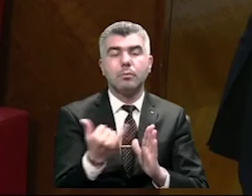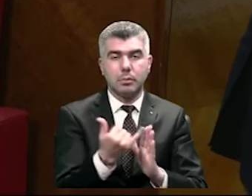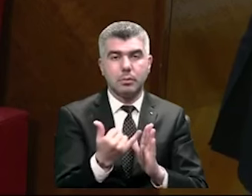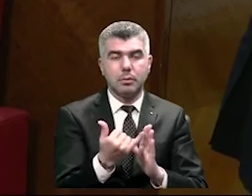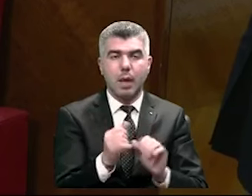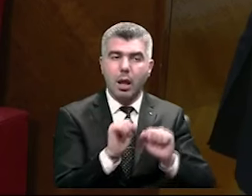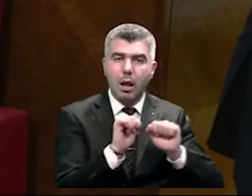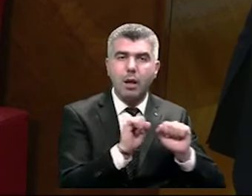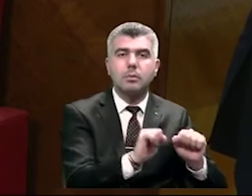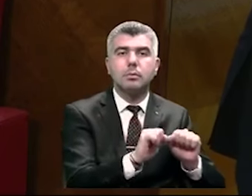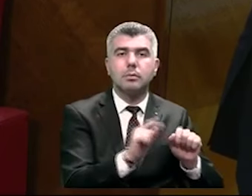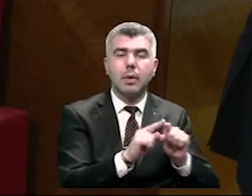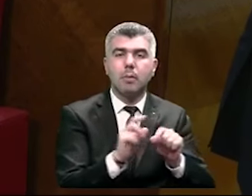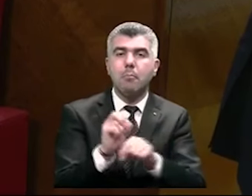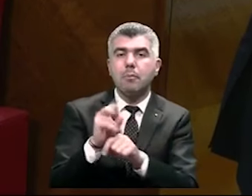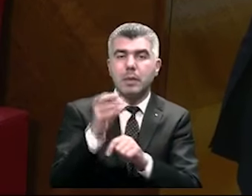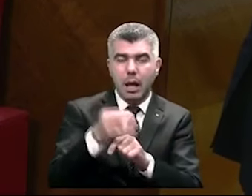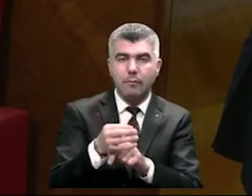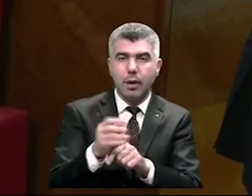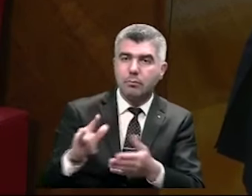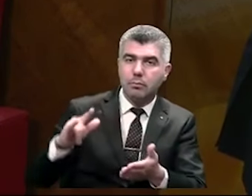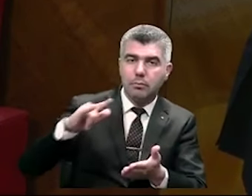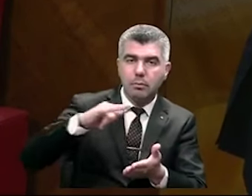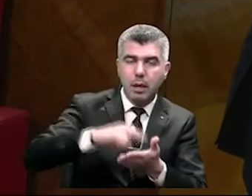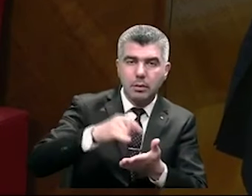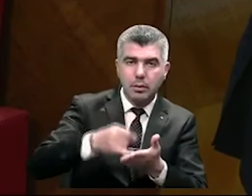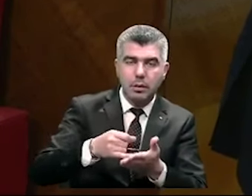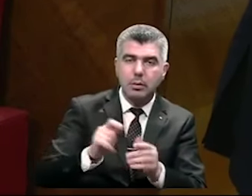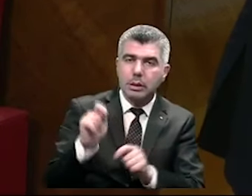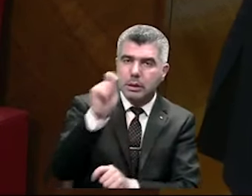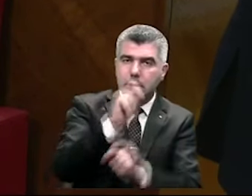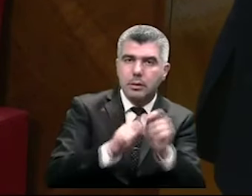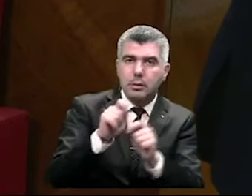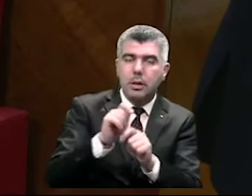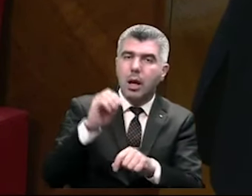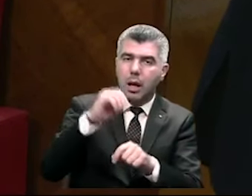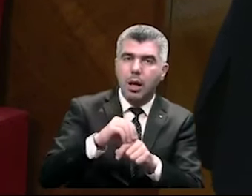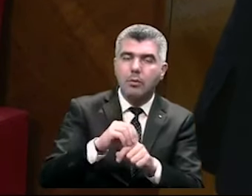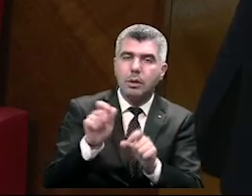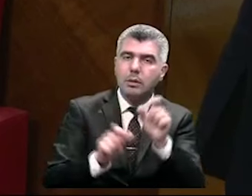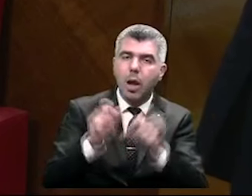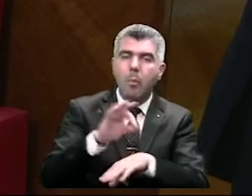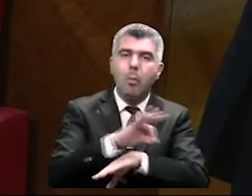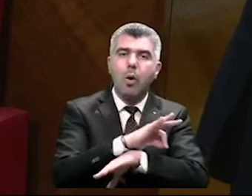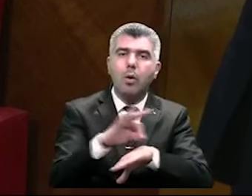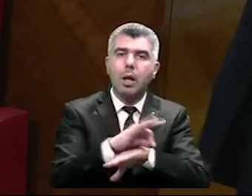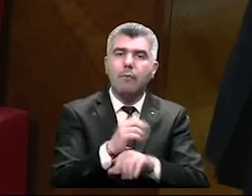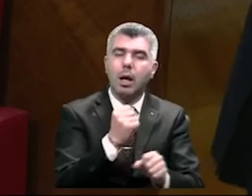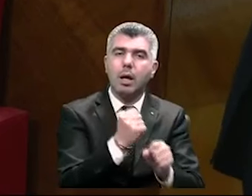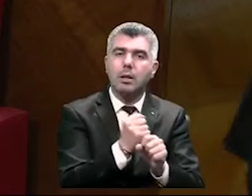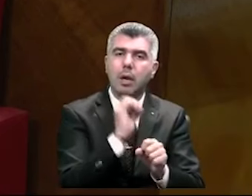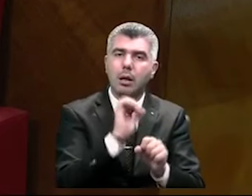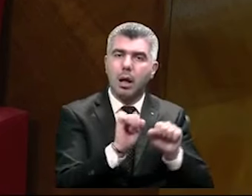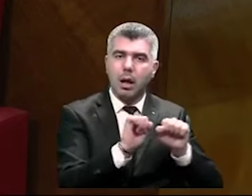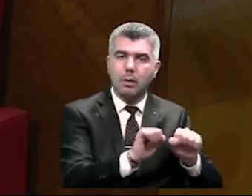نحمي المستهلك ديال خدمات النقل الجوي وناهل ايضا جهه اخرى الراس مال البشري والعاملين بالقطاع